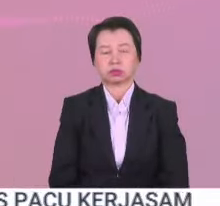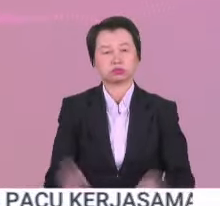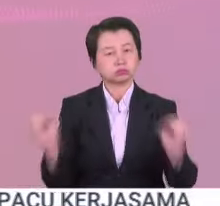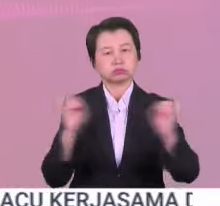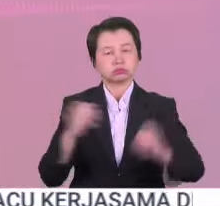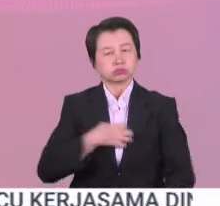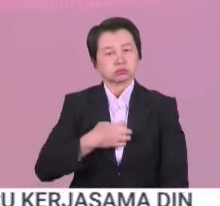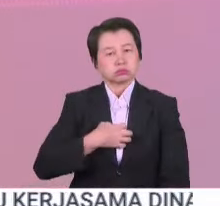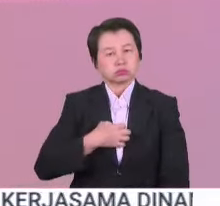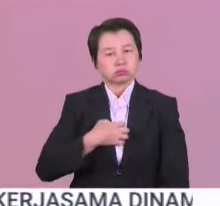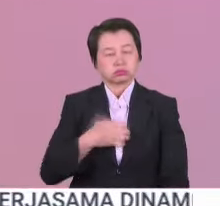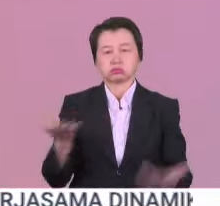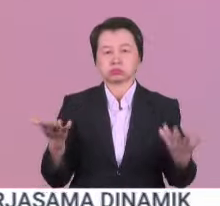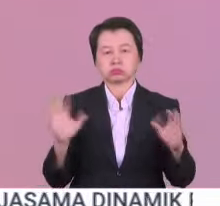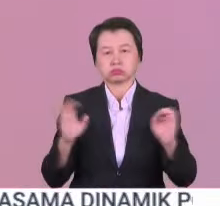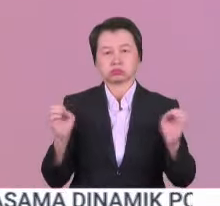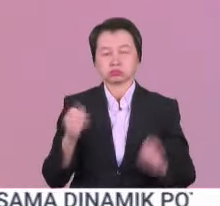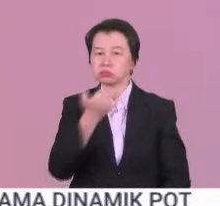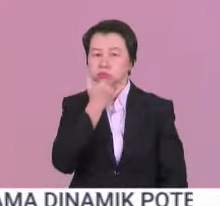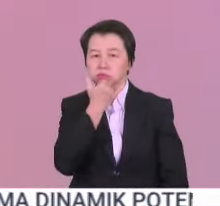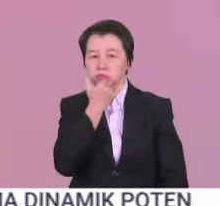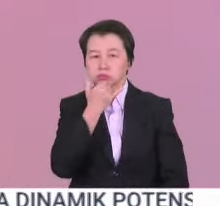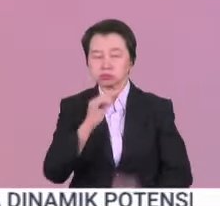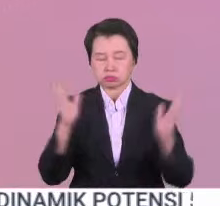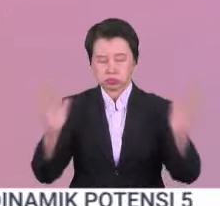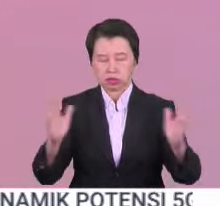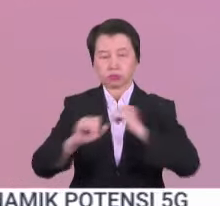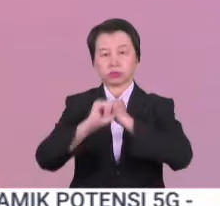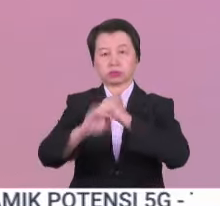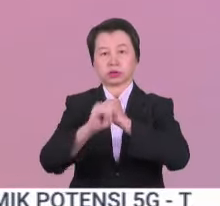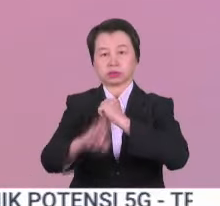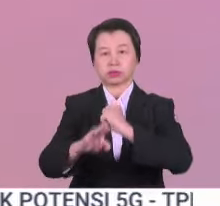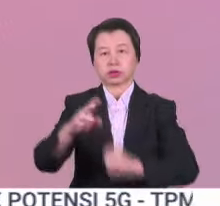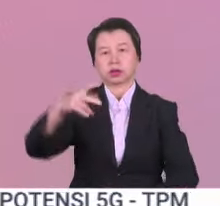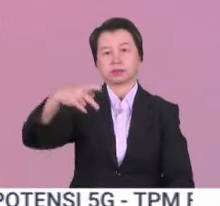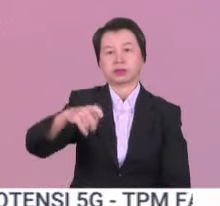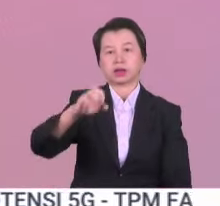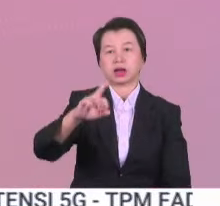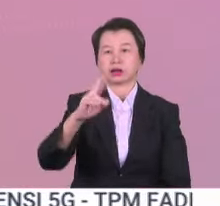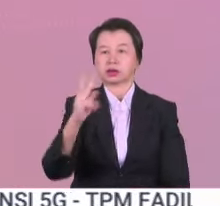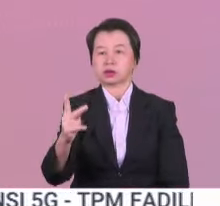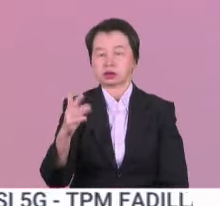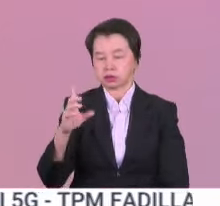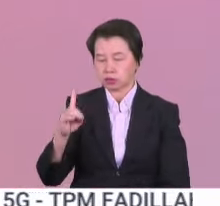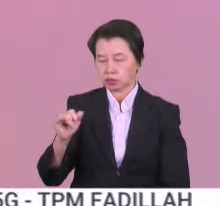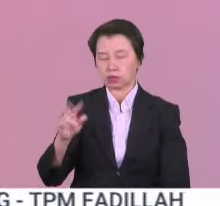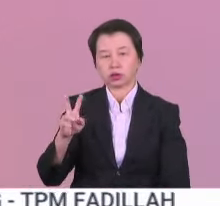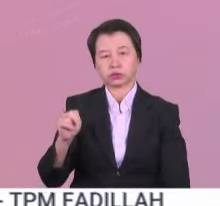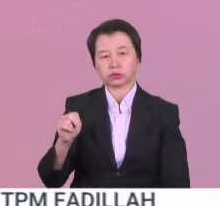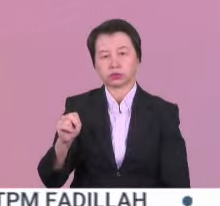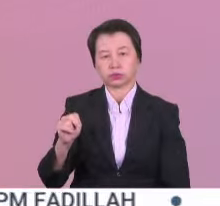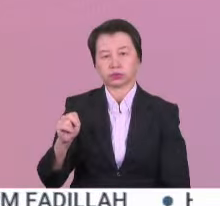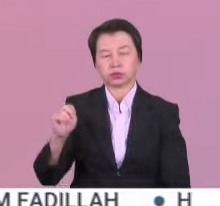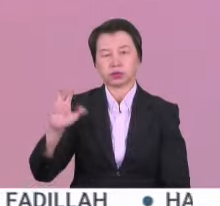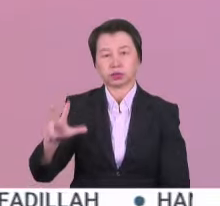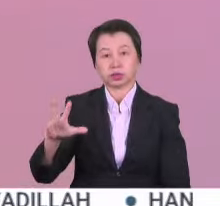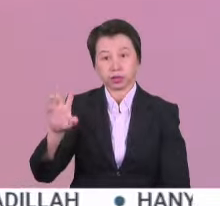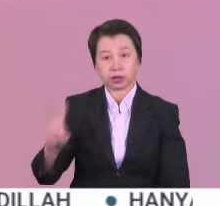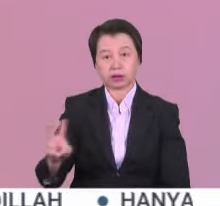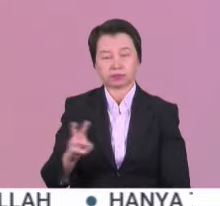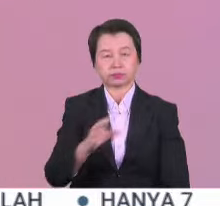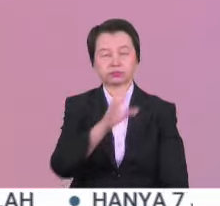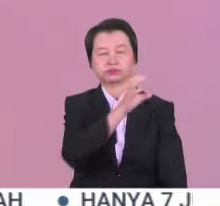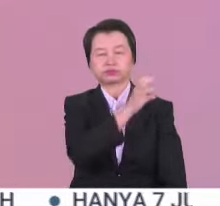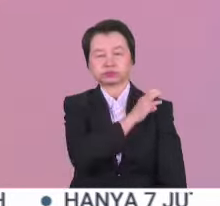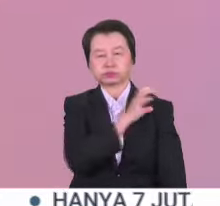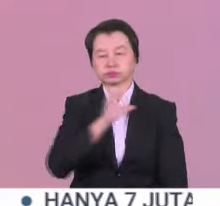Tiada aduan diterima setakat ini mengenai kesalahan dalam tempoh berkempen pilihan raya kecil PRK Dewan Undangan Negeri Dun Pelangai. Pengerusi